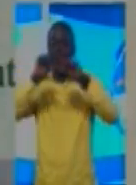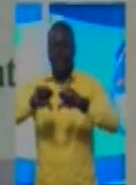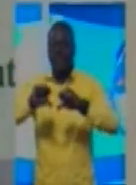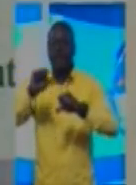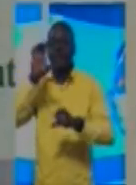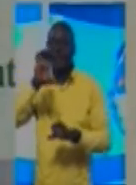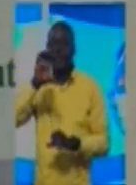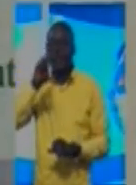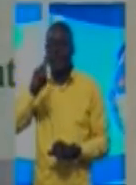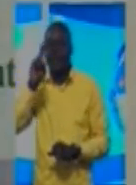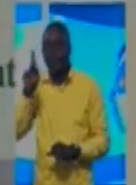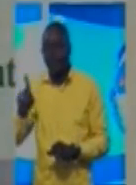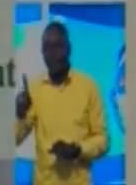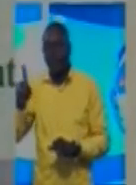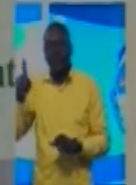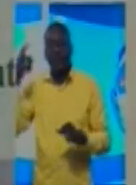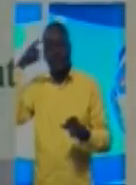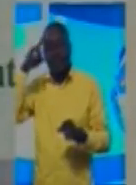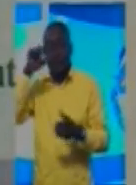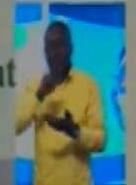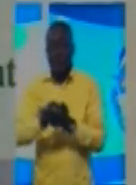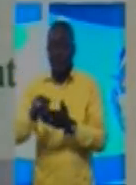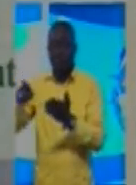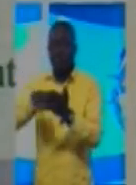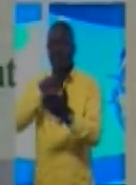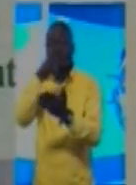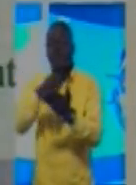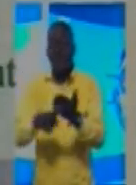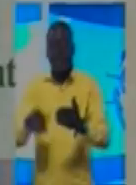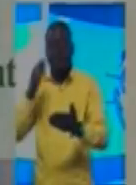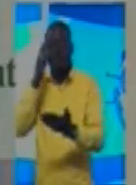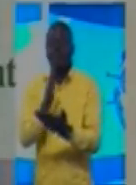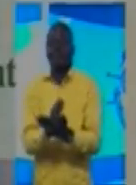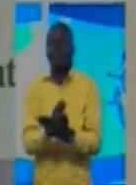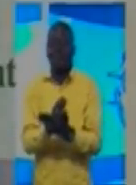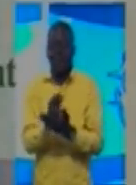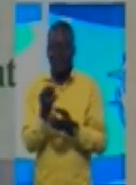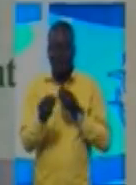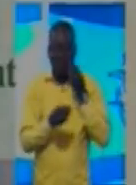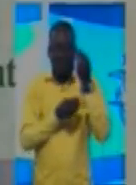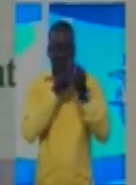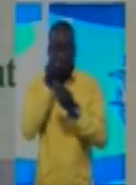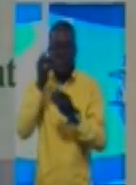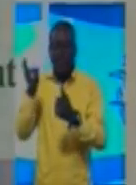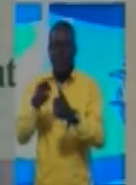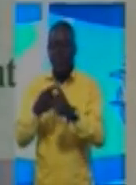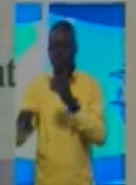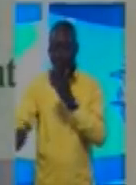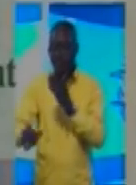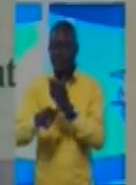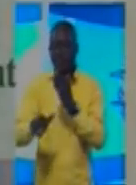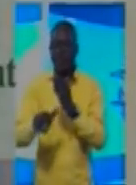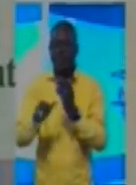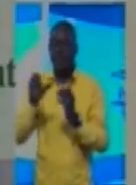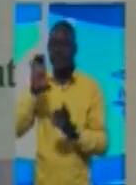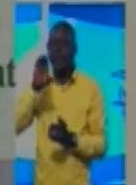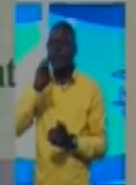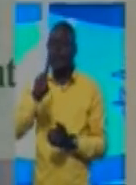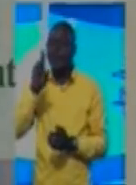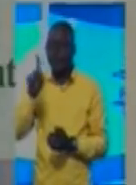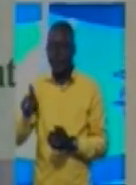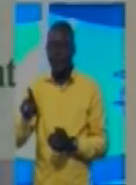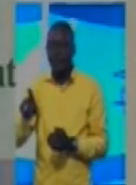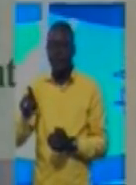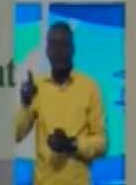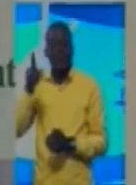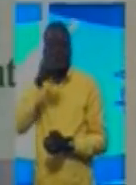réaction des exclus et suspendus. Réaction également du parti. Dans l'Observateur Palga, le premier vice-président du CDP estime que Kadri